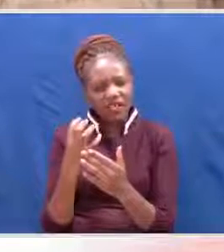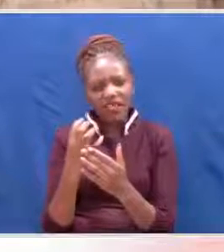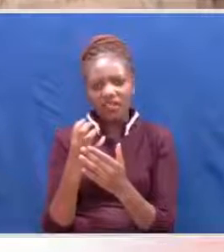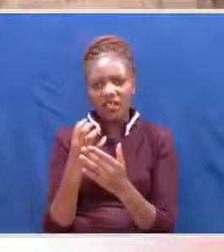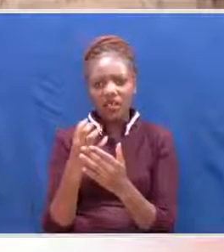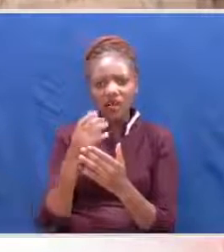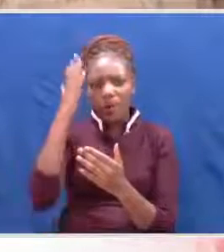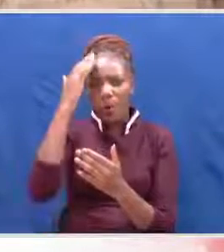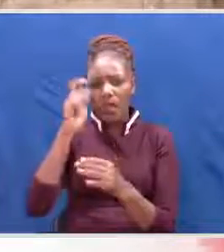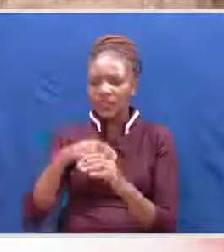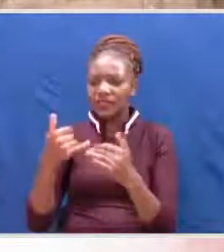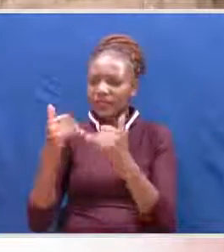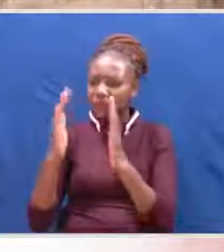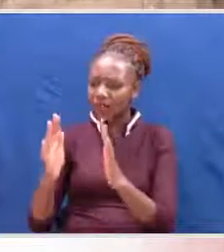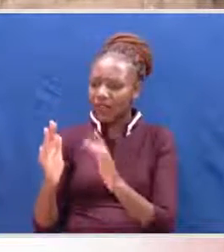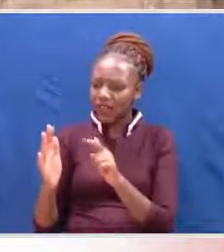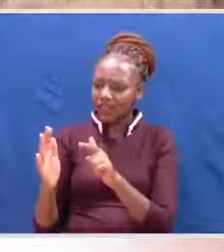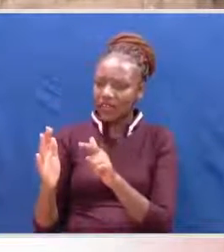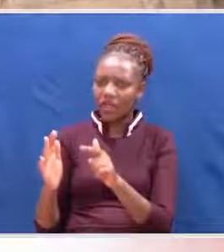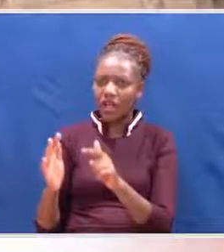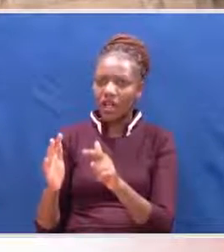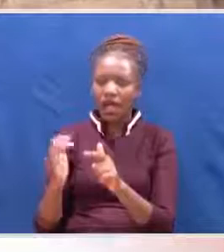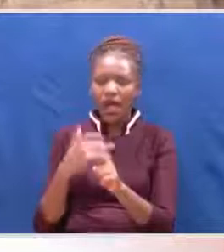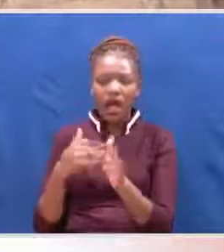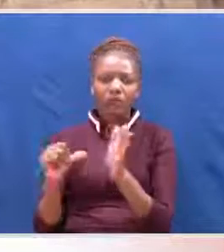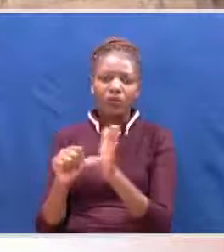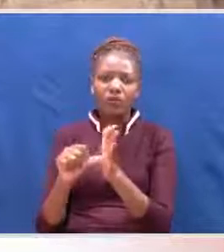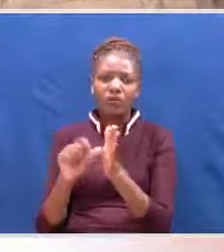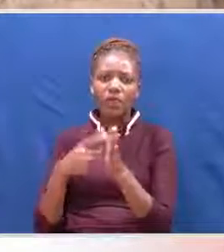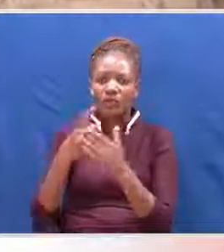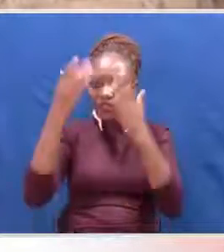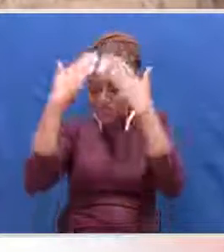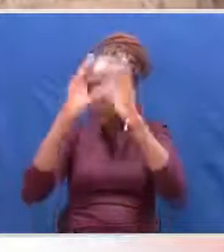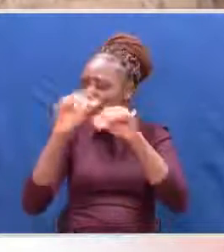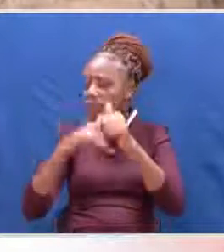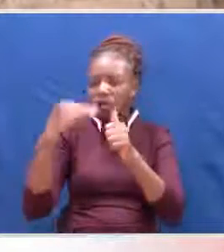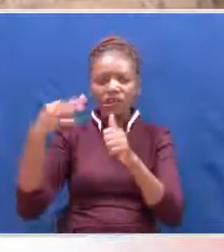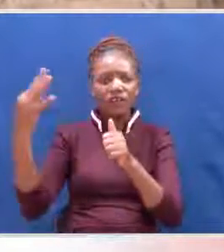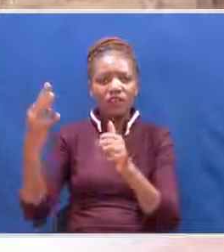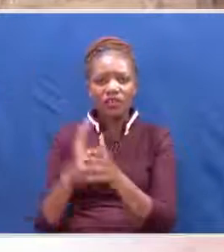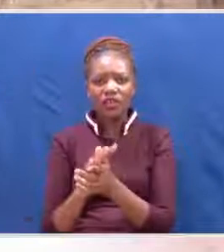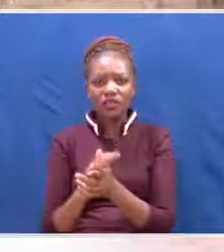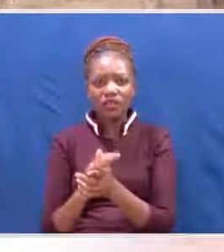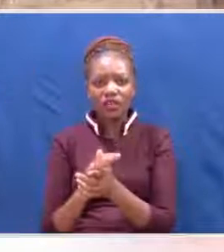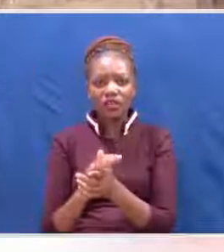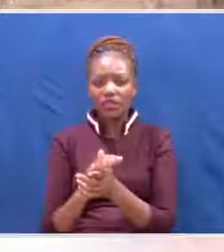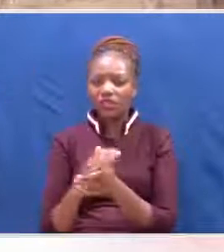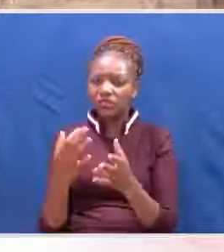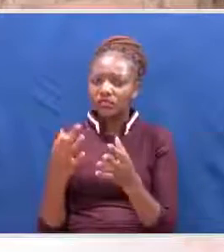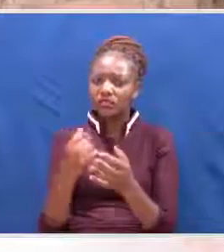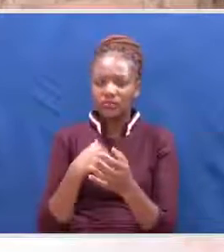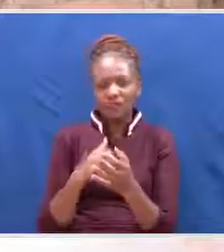mchezaji mwenzangu kuumia kwa kiwanja because unajua ujui maisha ya usoni. So like basically kama maumia na unasikia